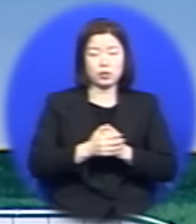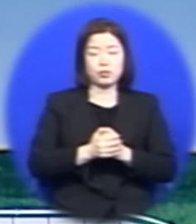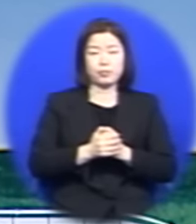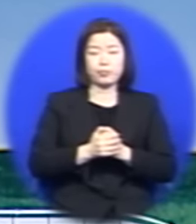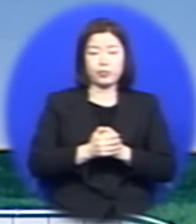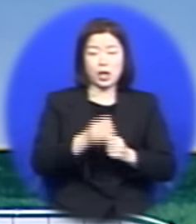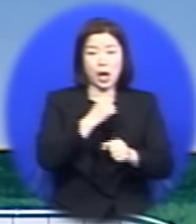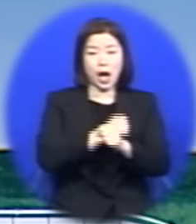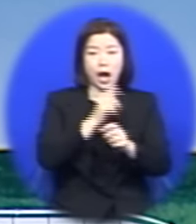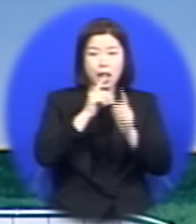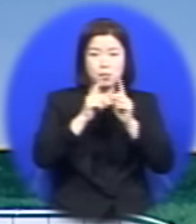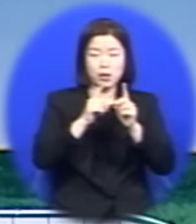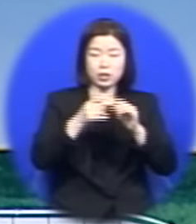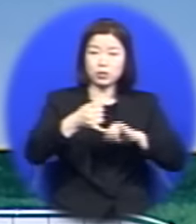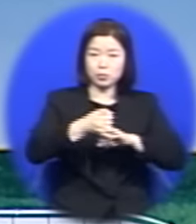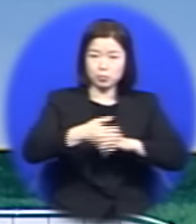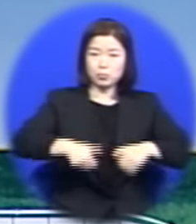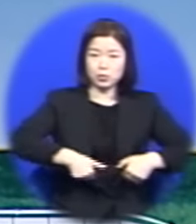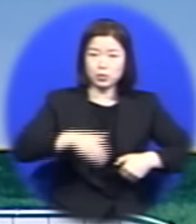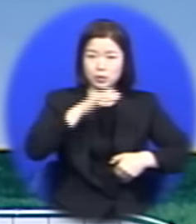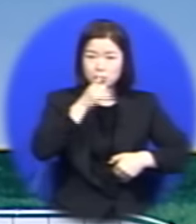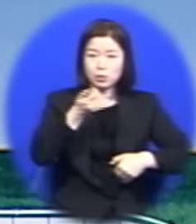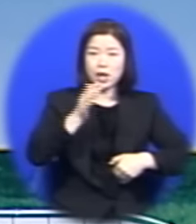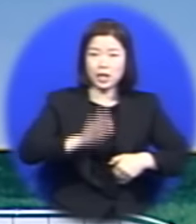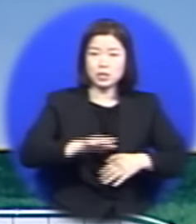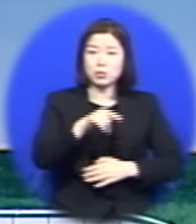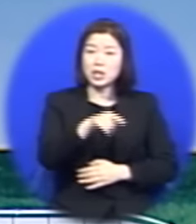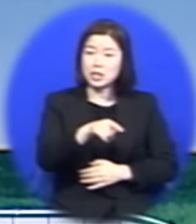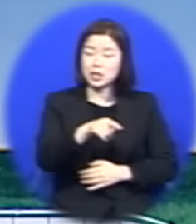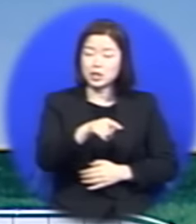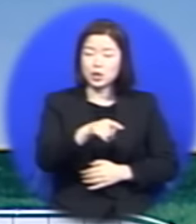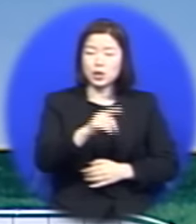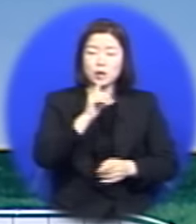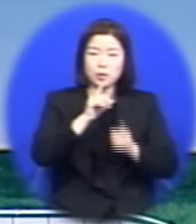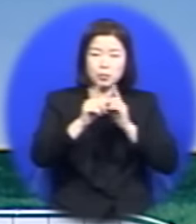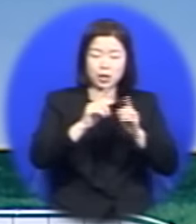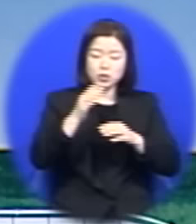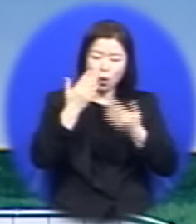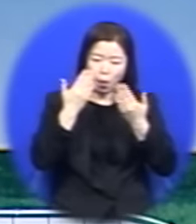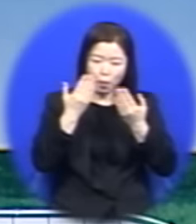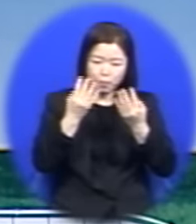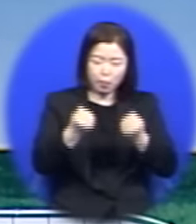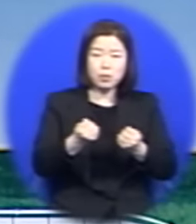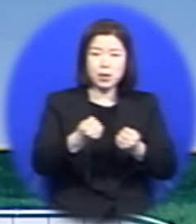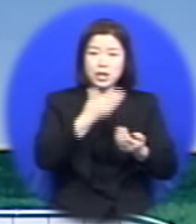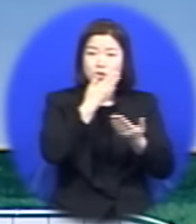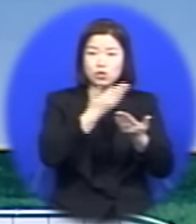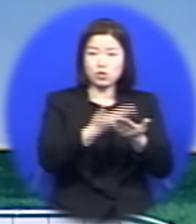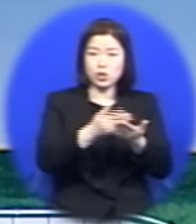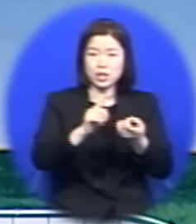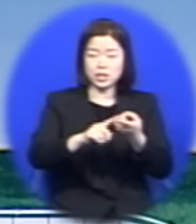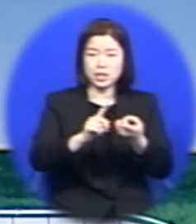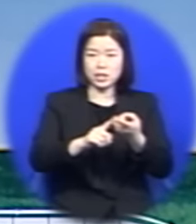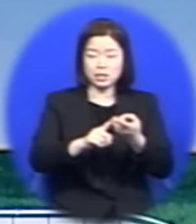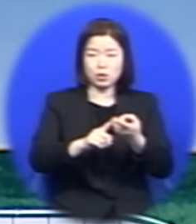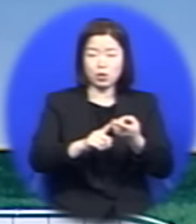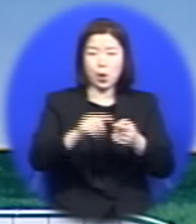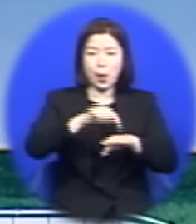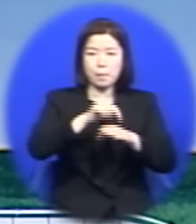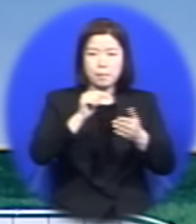그러나 여러분, 오늘 이 말씀이 얼마나 중요한 교훈인지를 정말 마음에 깊이 새기셔야